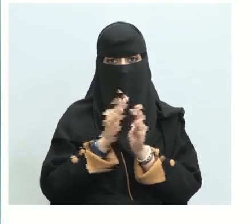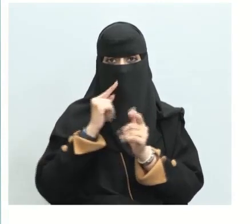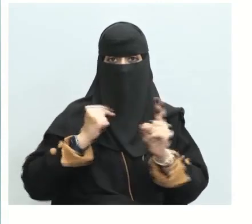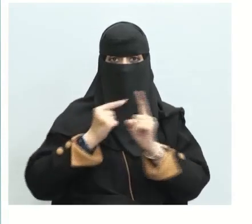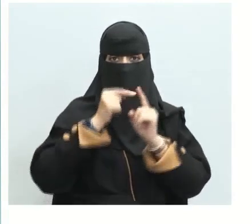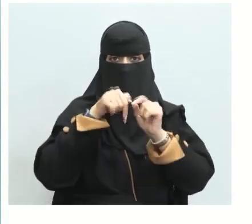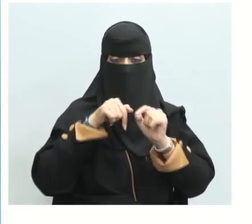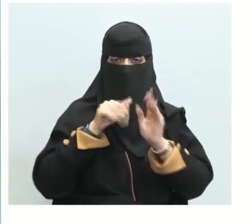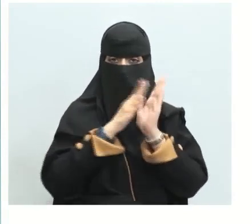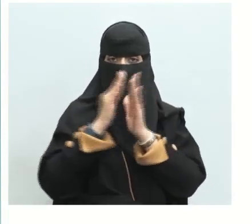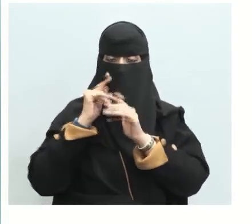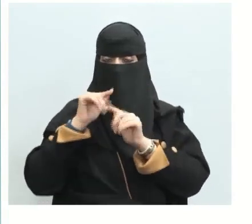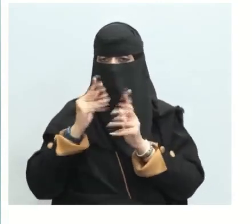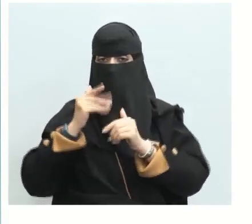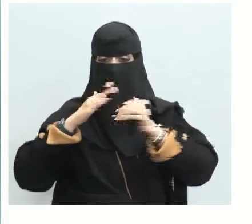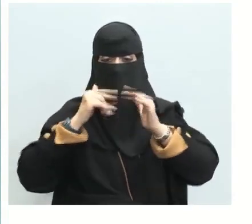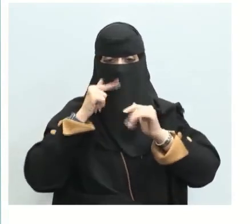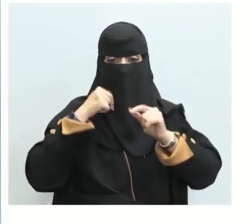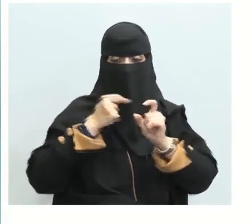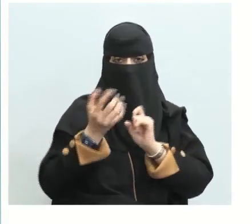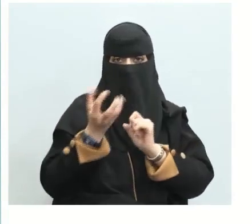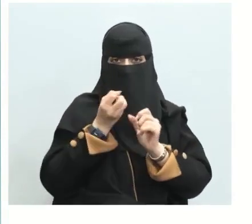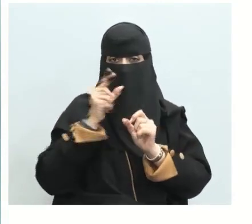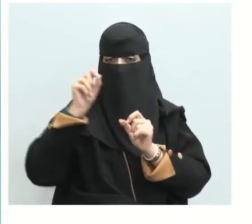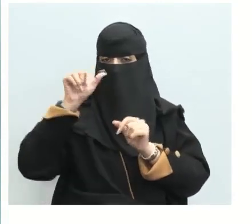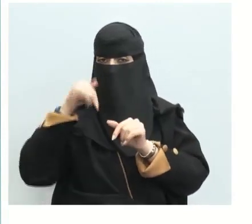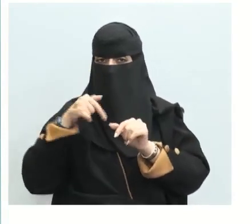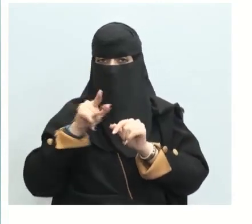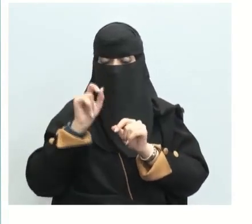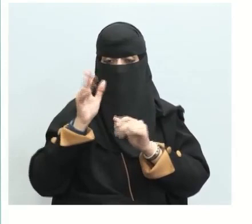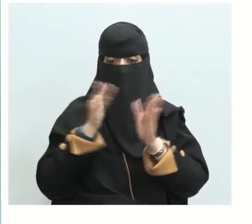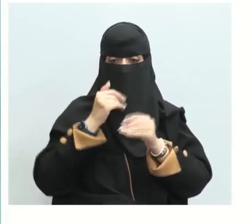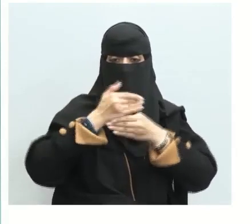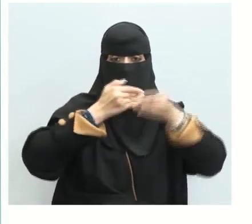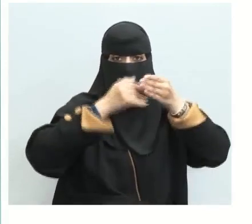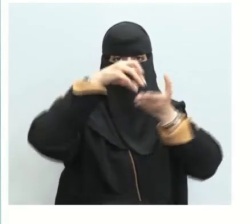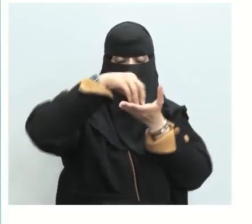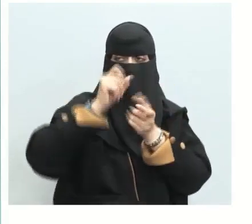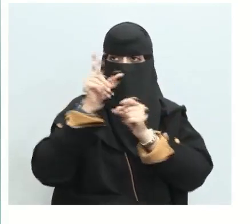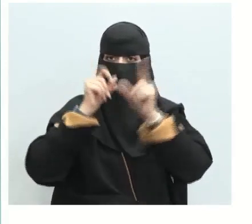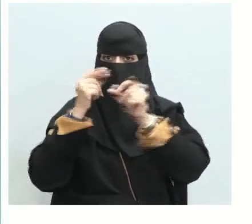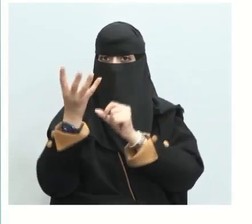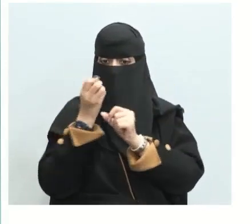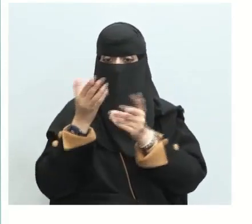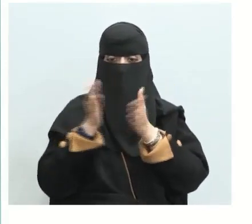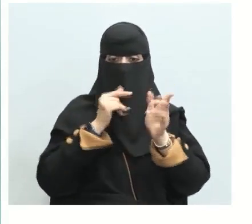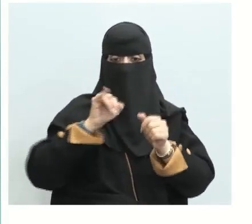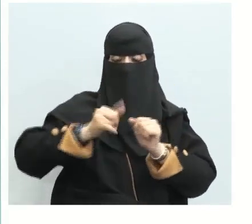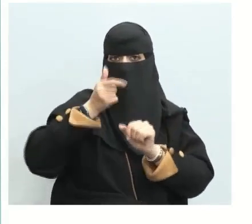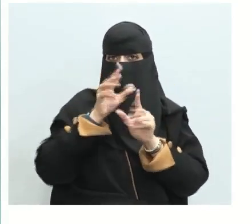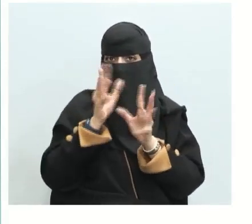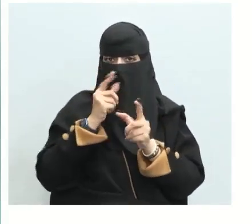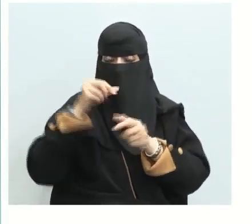أهداف الوحدة: ما هي الموقع الإلكتروني المستجيب ومزاياه؟ إنشاء موقع إلكتروني مستجيب. ما هي الموقع